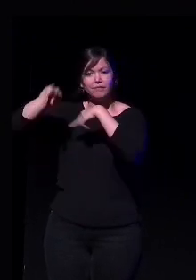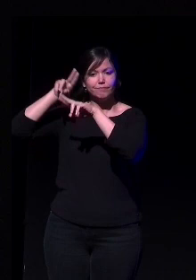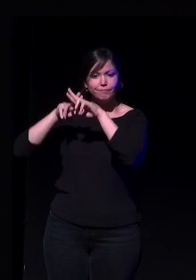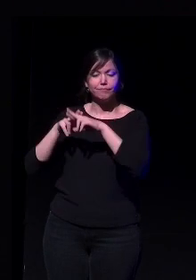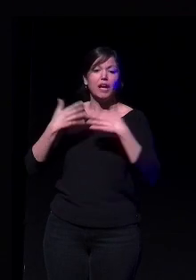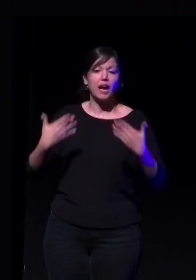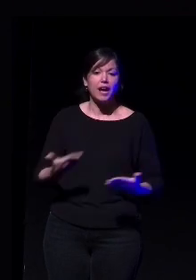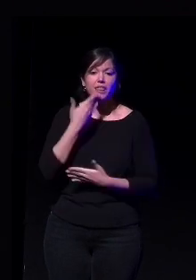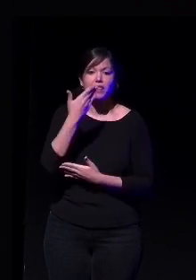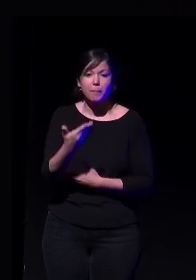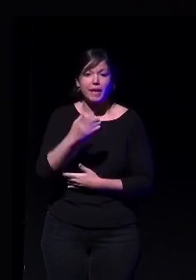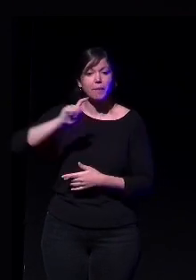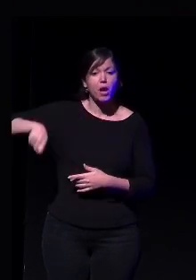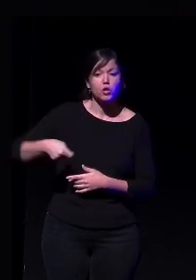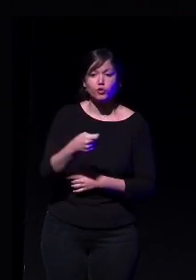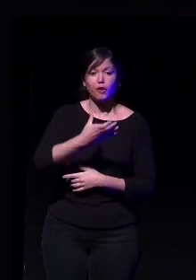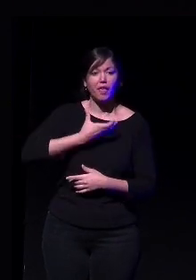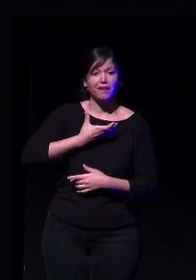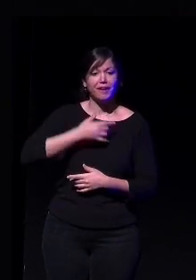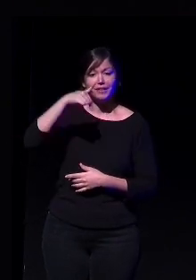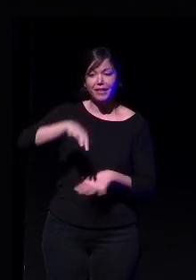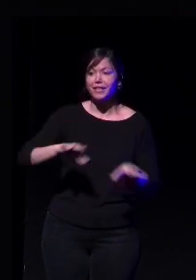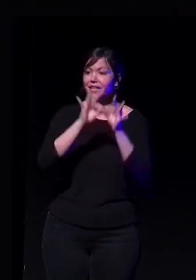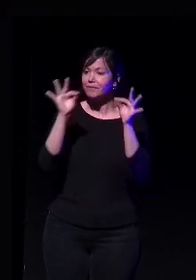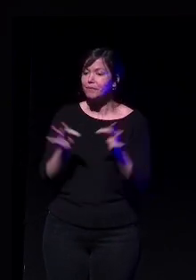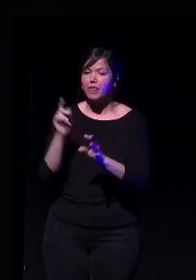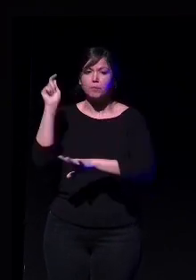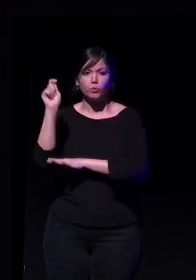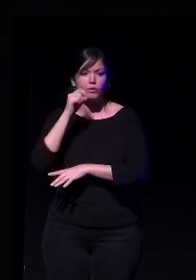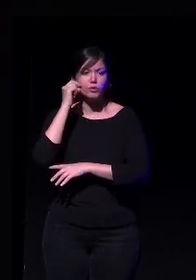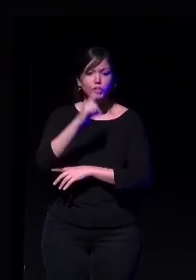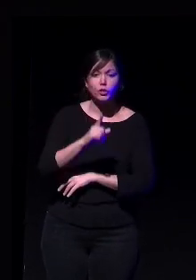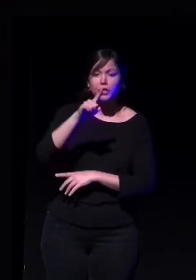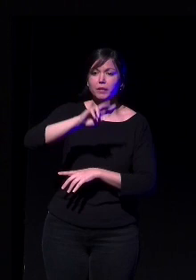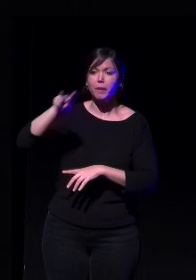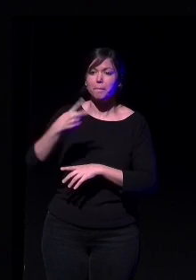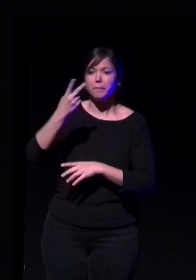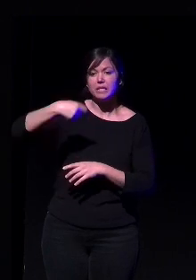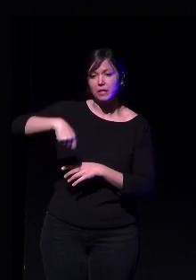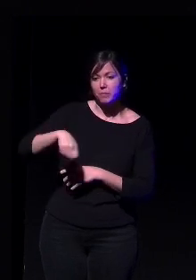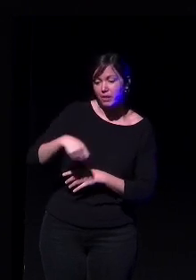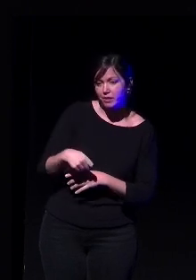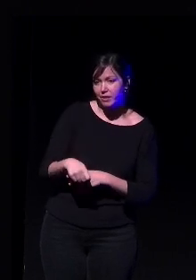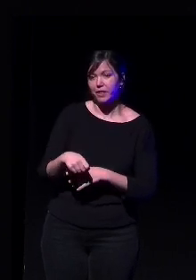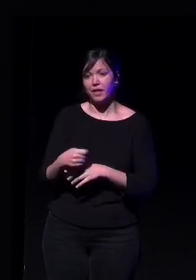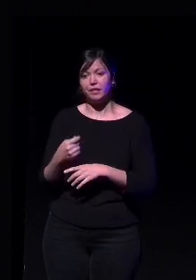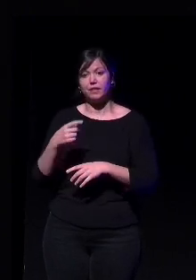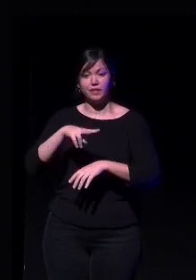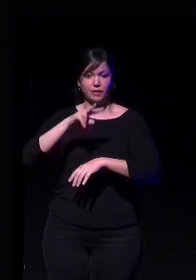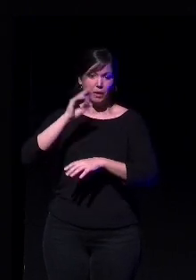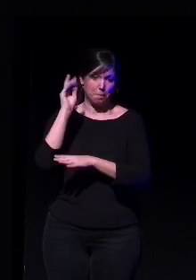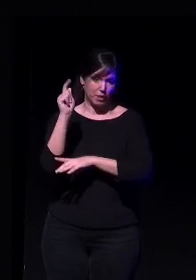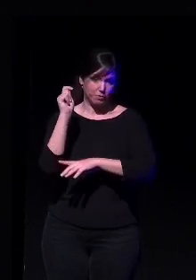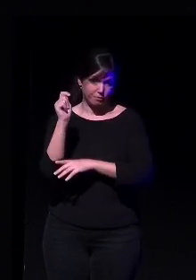al senyor Jordi Masquef i Creus, alcalde de Figueres, diputat de la Diputació de Girona i vicepresident primer del Patronat de Turisme Costa Brava Girona, que ens